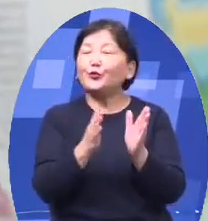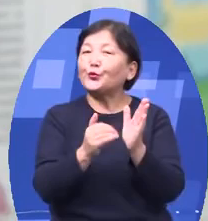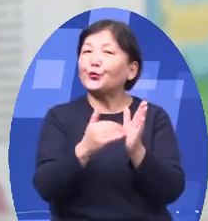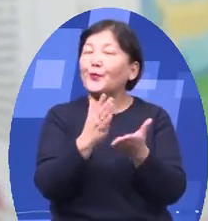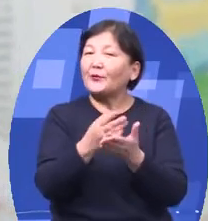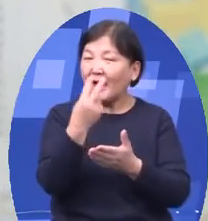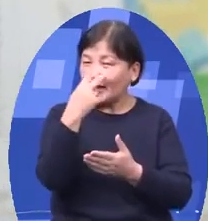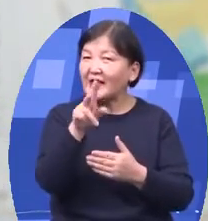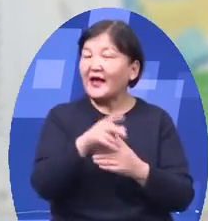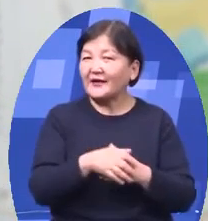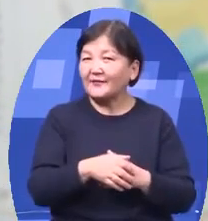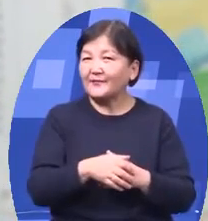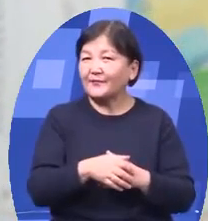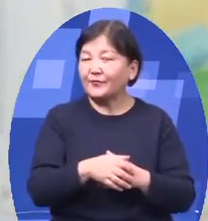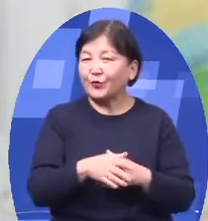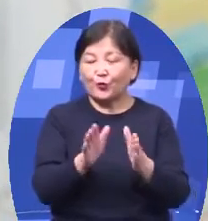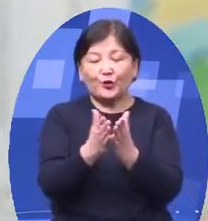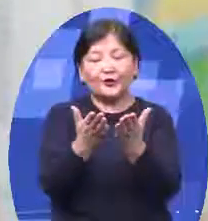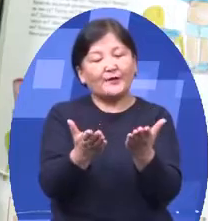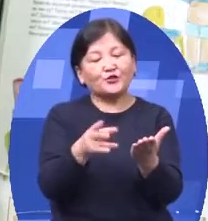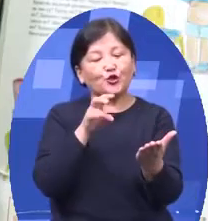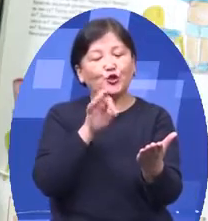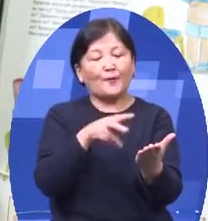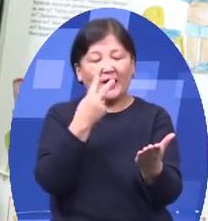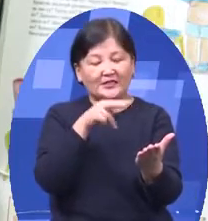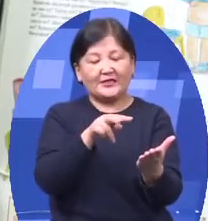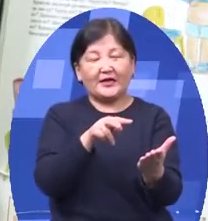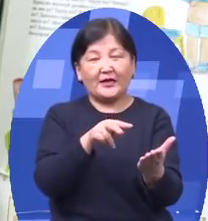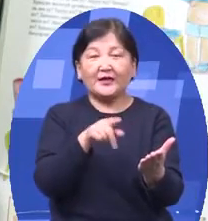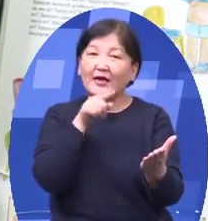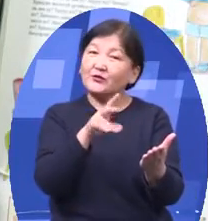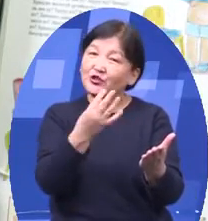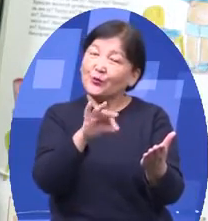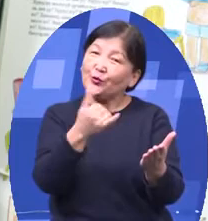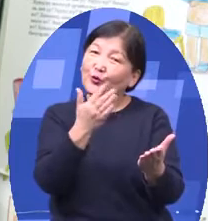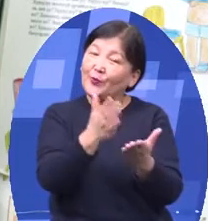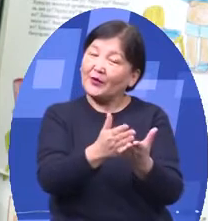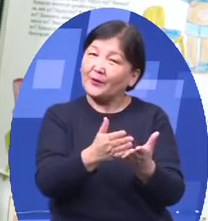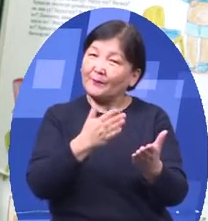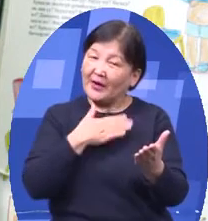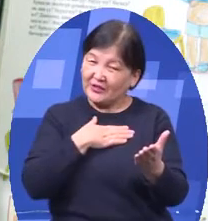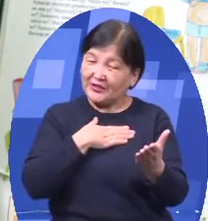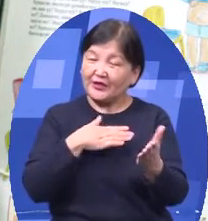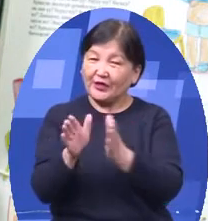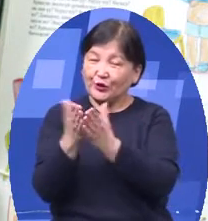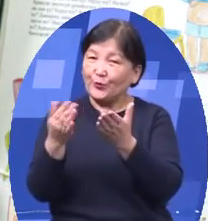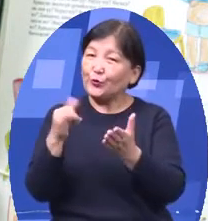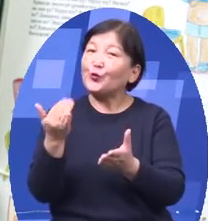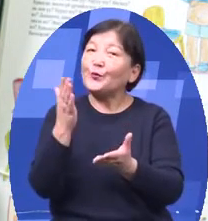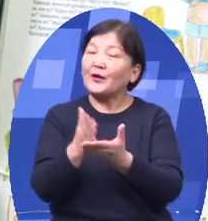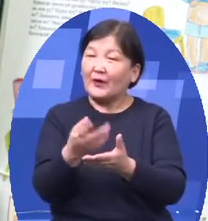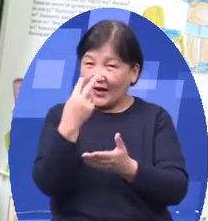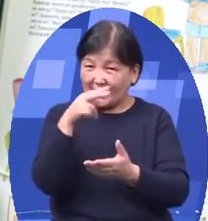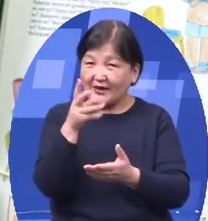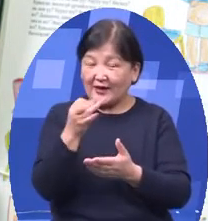байна? Та нар хардаа. Өмнөө тавьсан намаа бас ажиглаарай. Та нарын наманд юу байна? Харин багшийнх нь барьсан наманд юу байна?